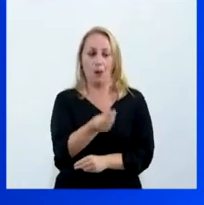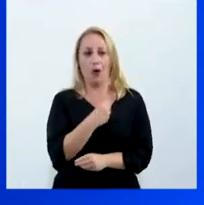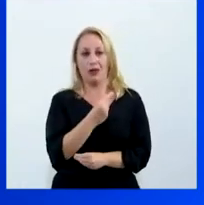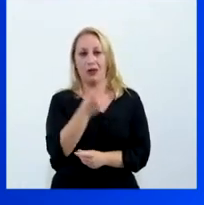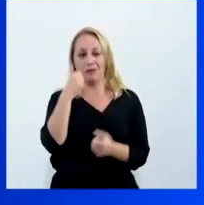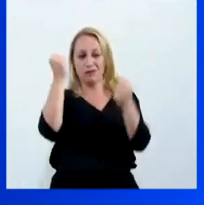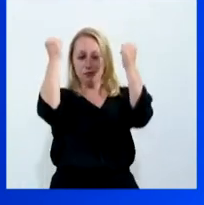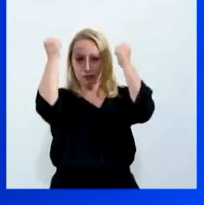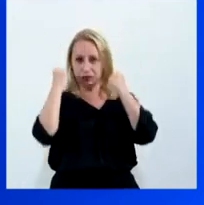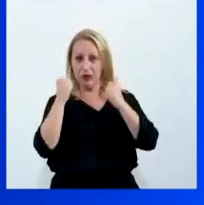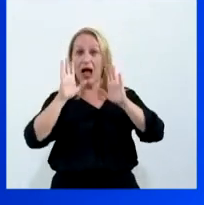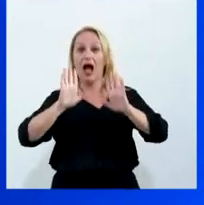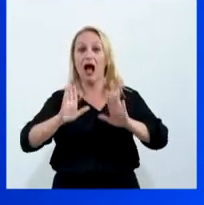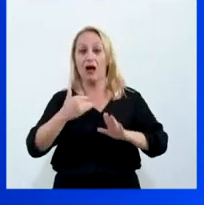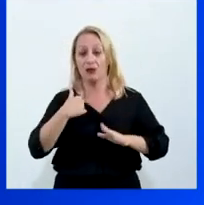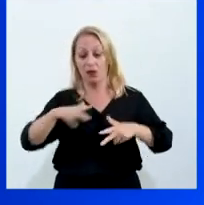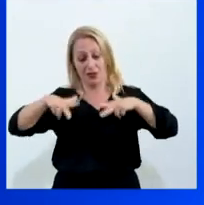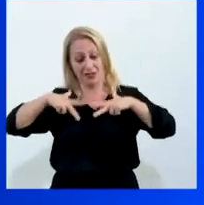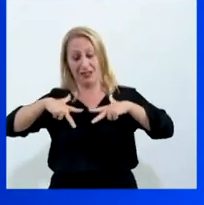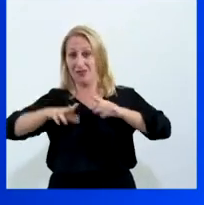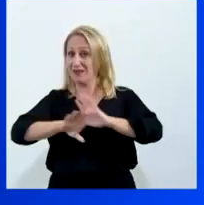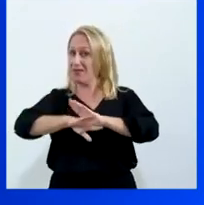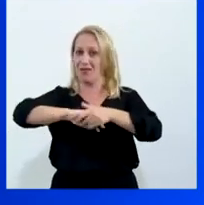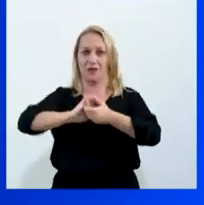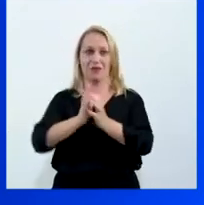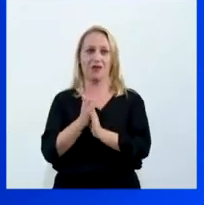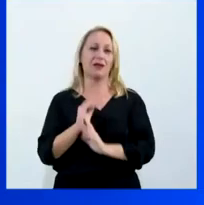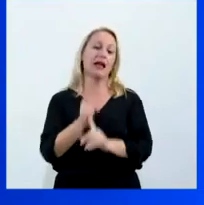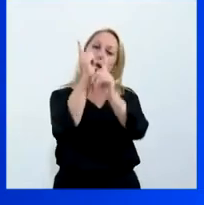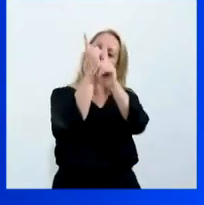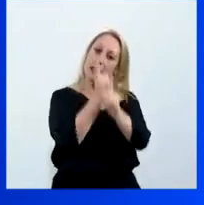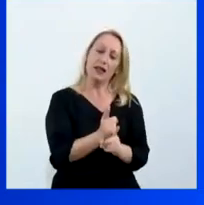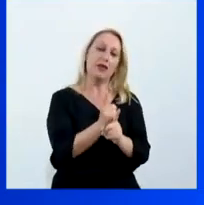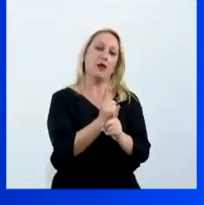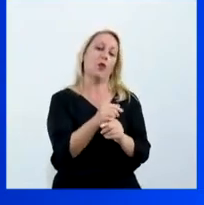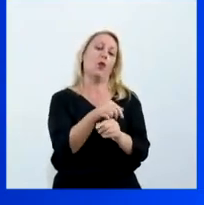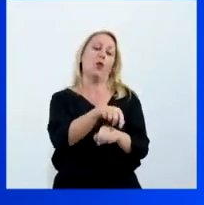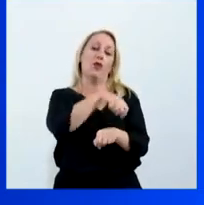κυβέρνηση, αφορά το ανώτατο ειδικό δικαστήριο.